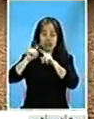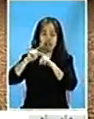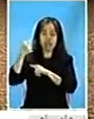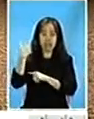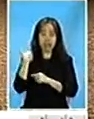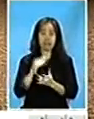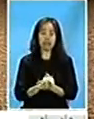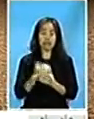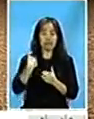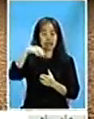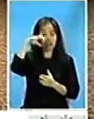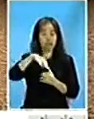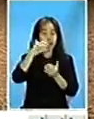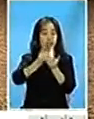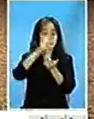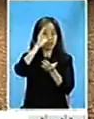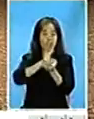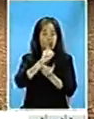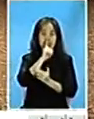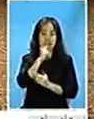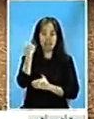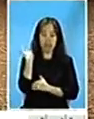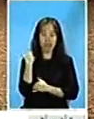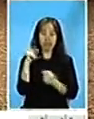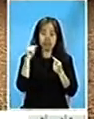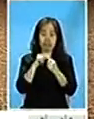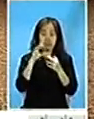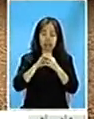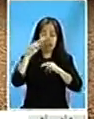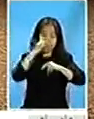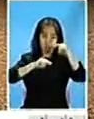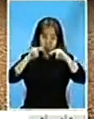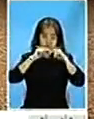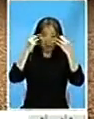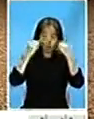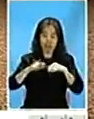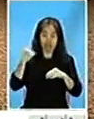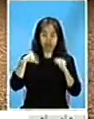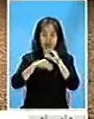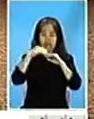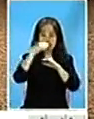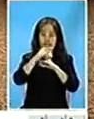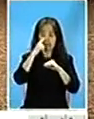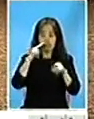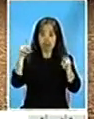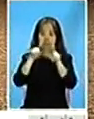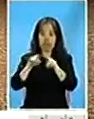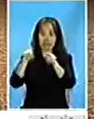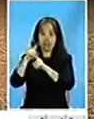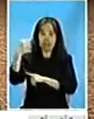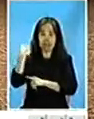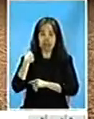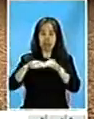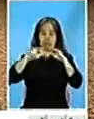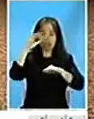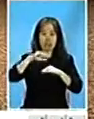บประมาณได้แจ้งว่าได้มีการตรวจสอบแล้วก็เรียกคืนโครงการที่ซ้ำซ้อนเนี่ย ประมาณ 5,000 ล้านบา